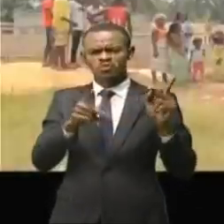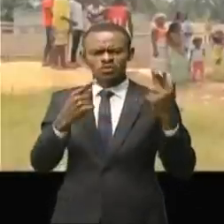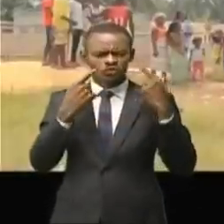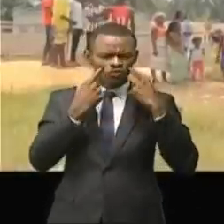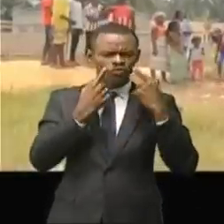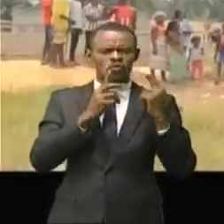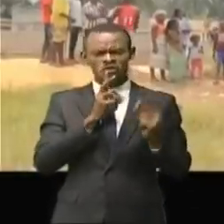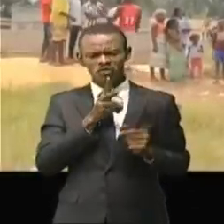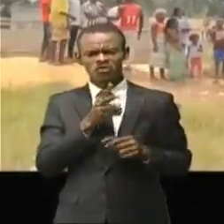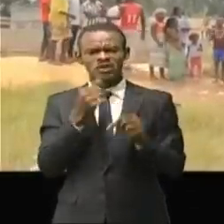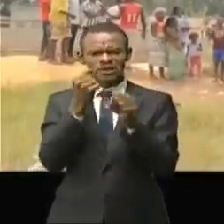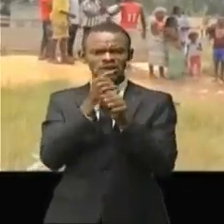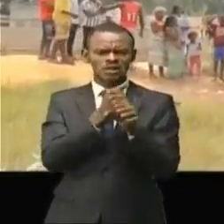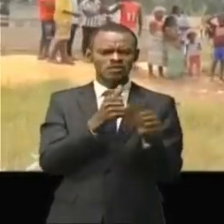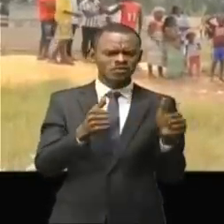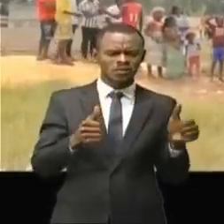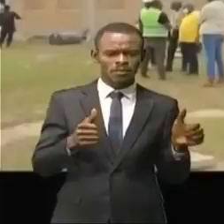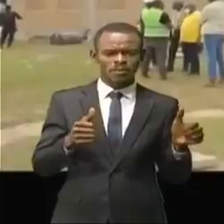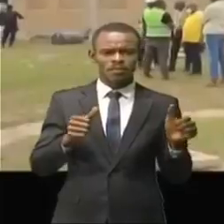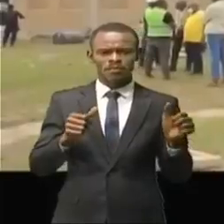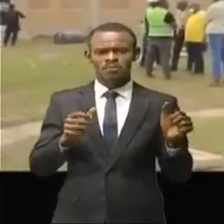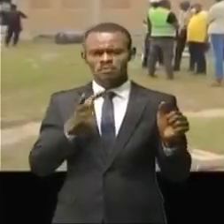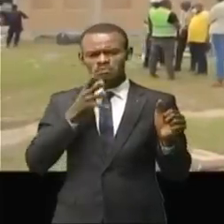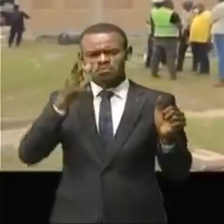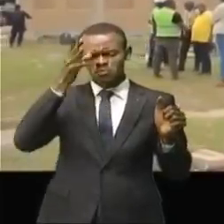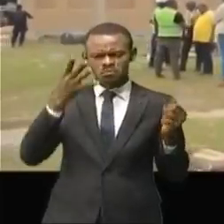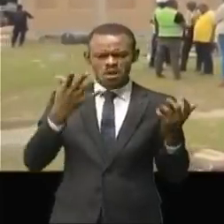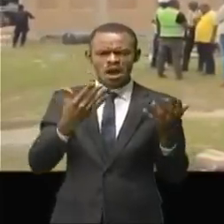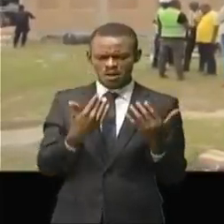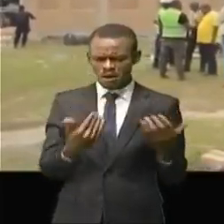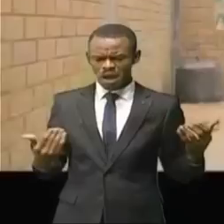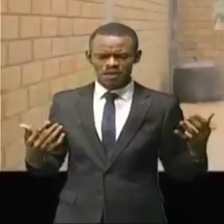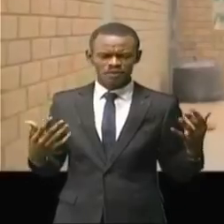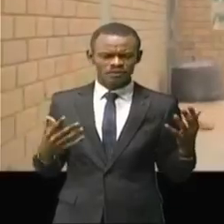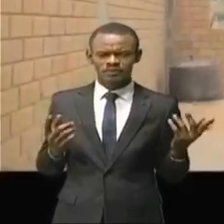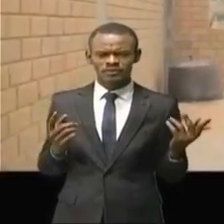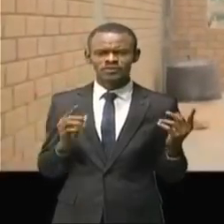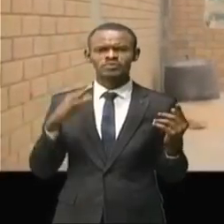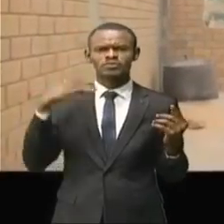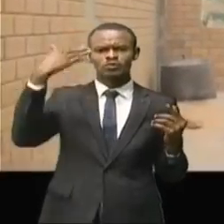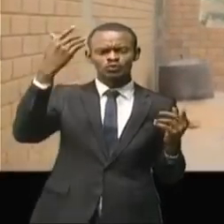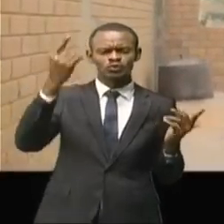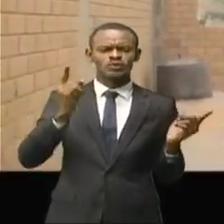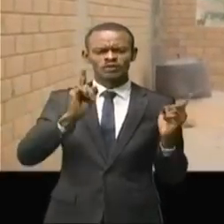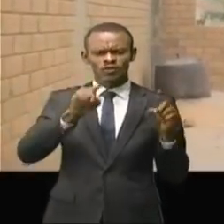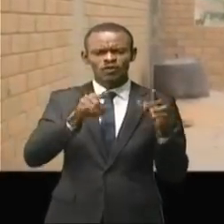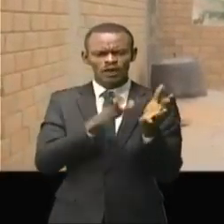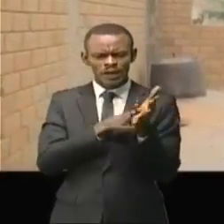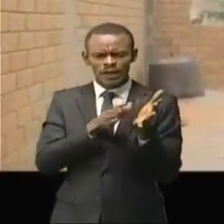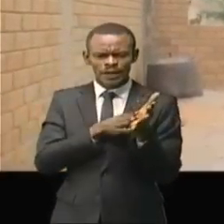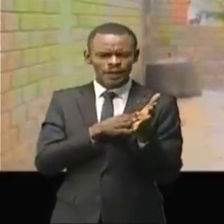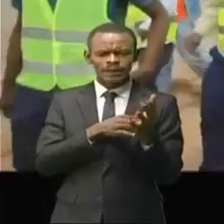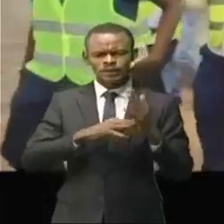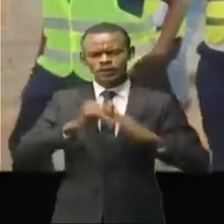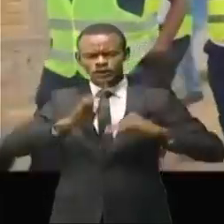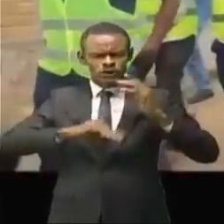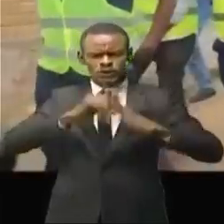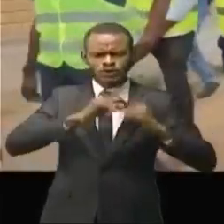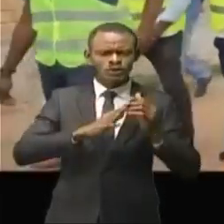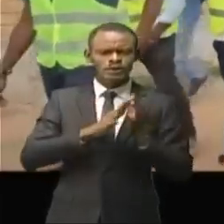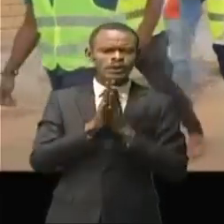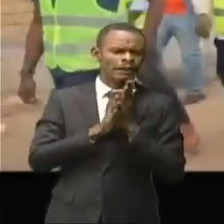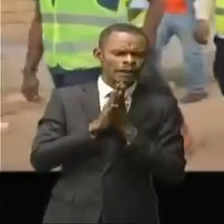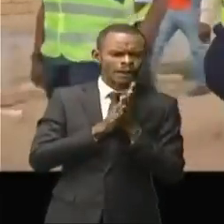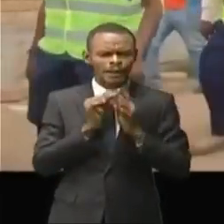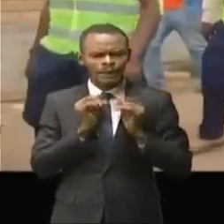des parents impatients de voir leurs enfants accéder dans des classes plus modernes grâce au programme de développement